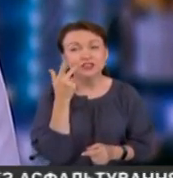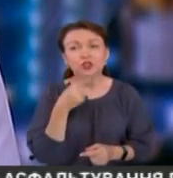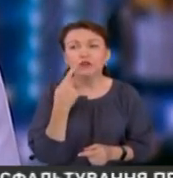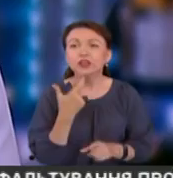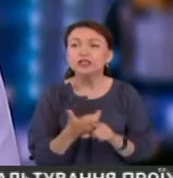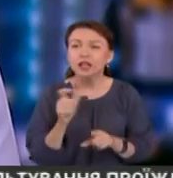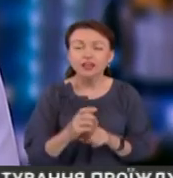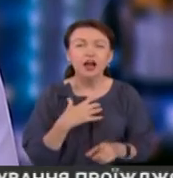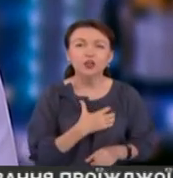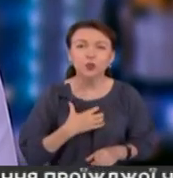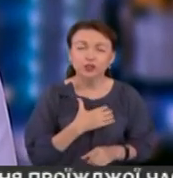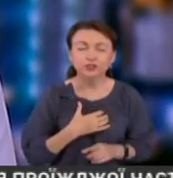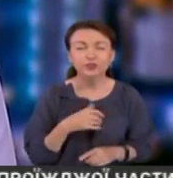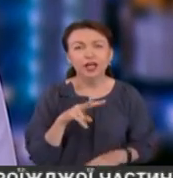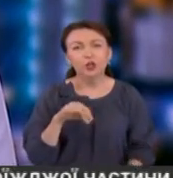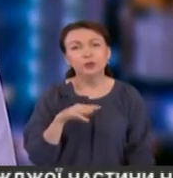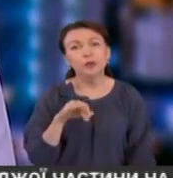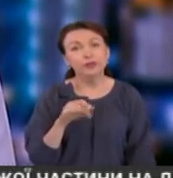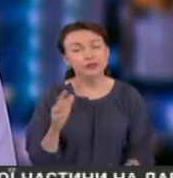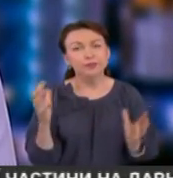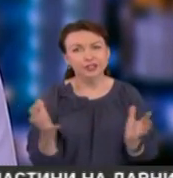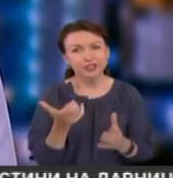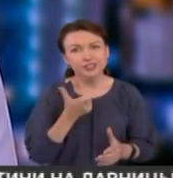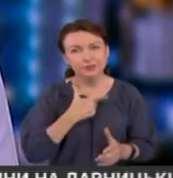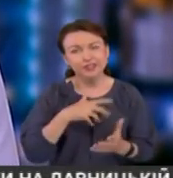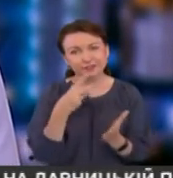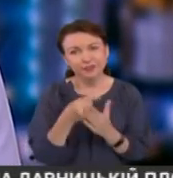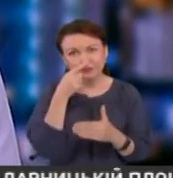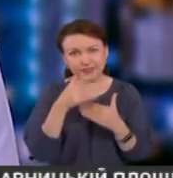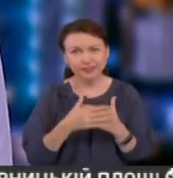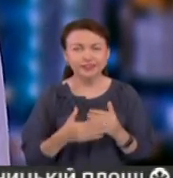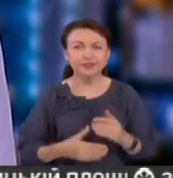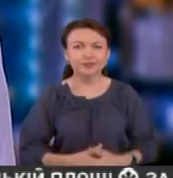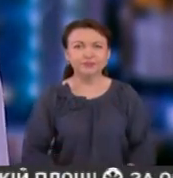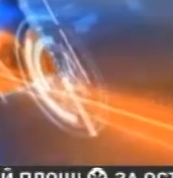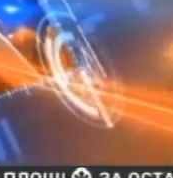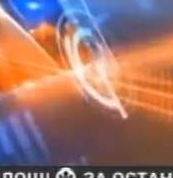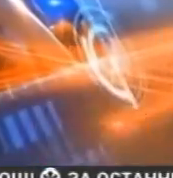говорити про найактуальніше. З вами була Людмила Пастушок. Бережіть себе і своїх близьких. До зустрічі.